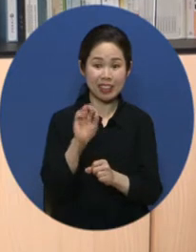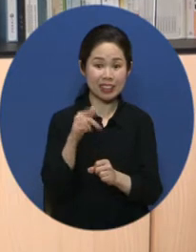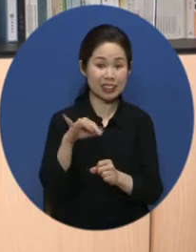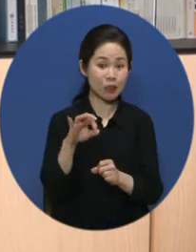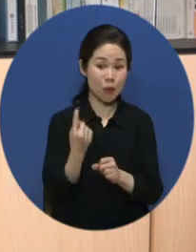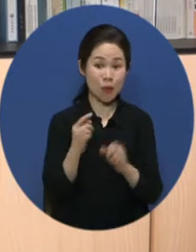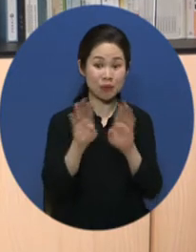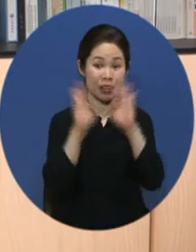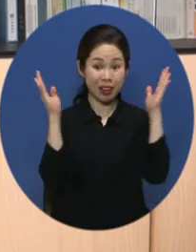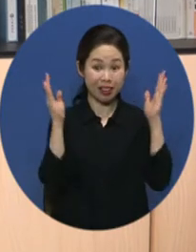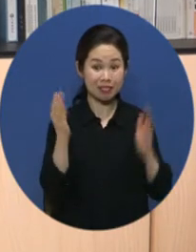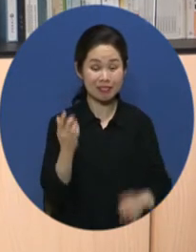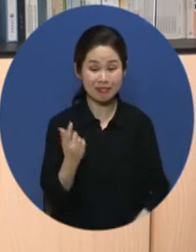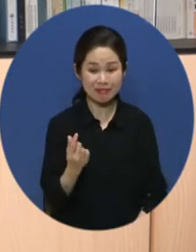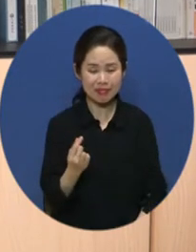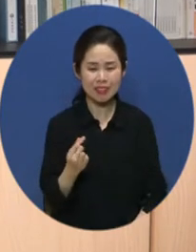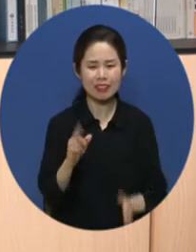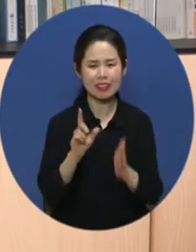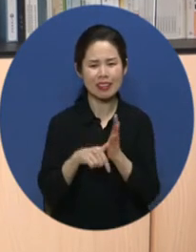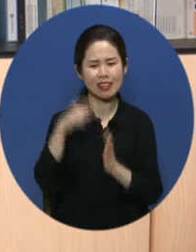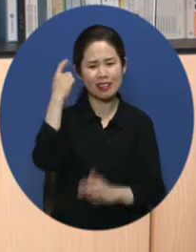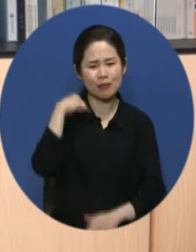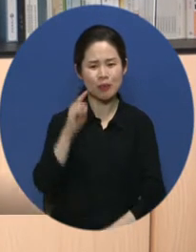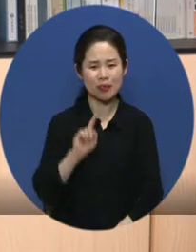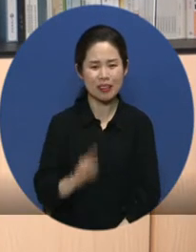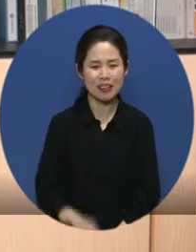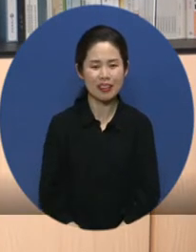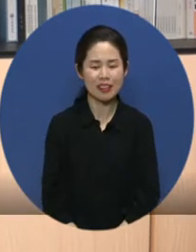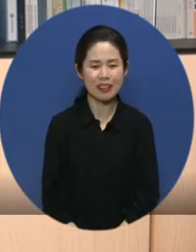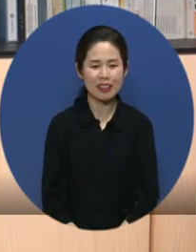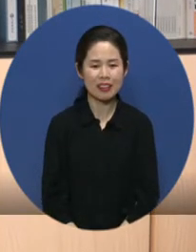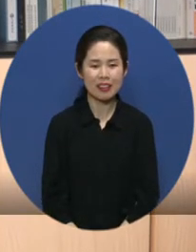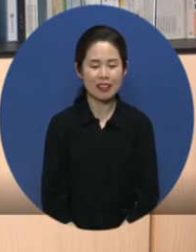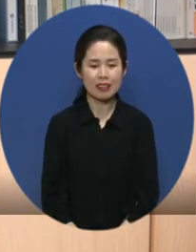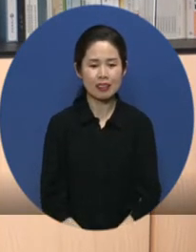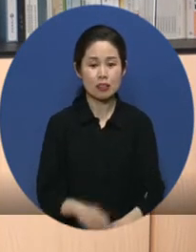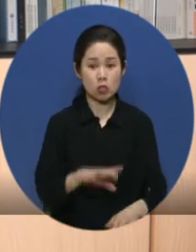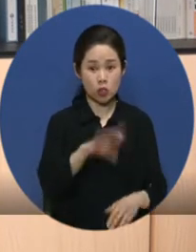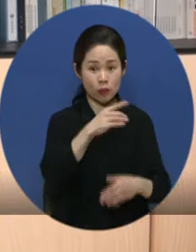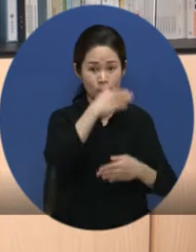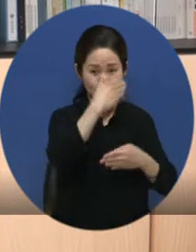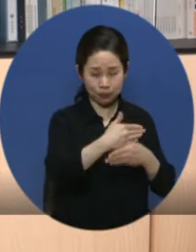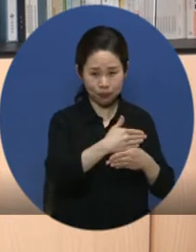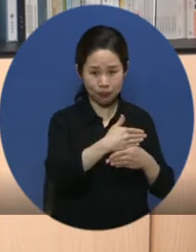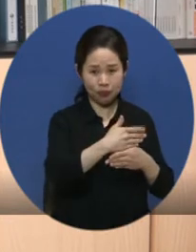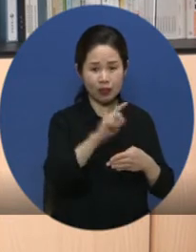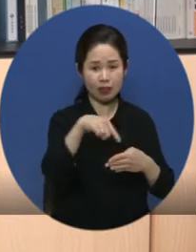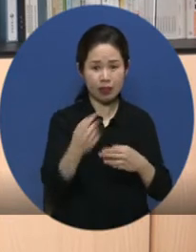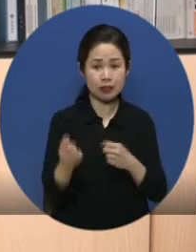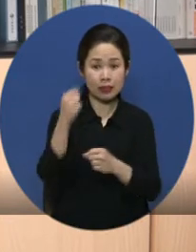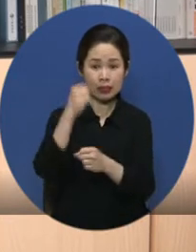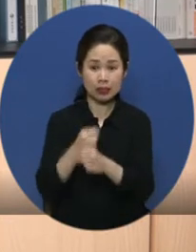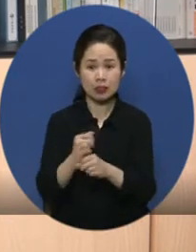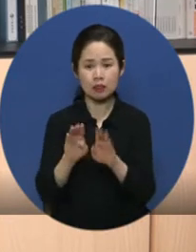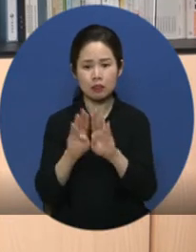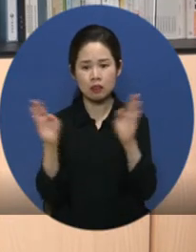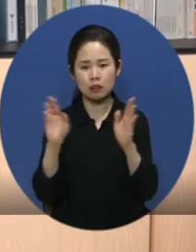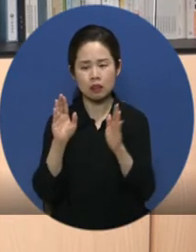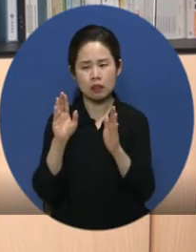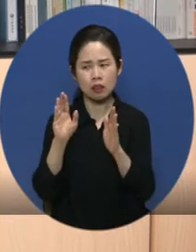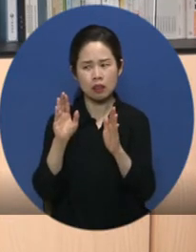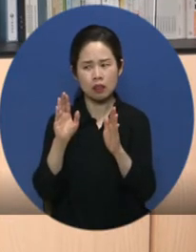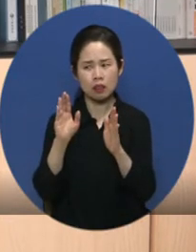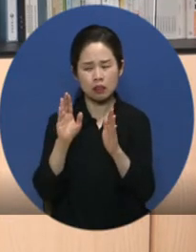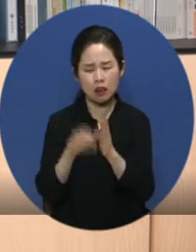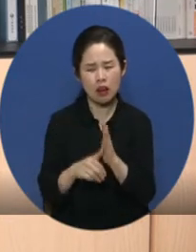기분은 어떠셨어요? 두 번째 열 때는 많이 망설였었어요. 꽤 오랜 시간. 막